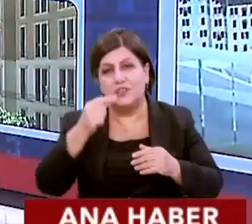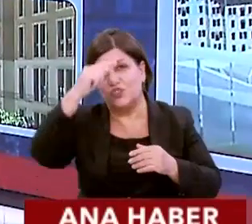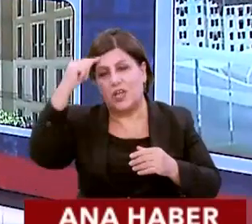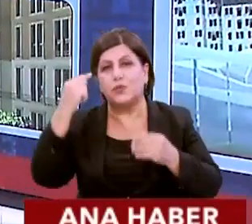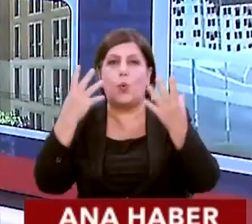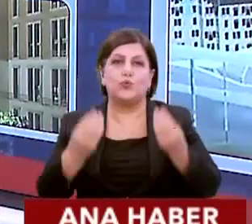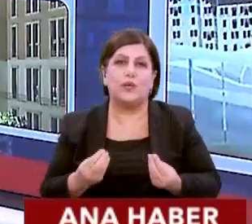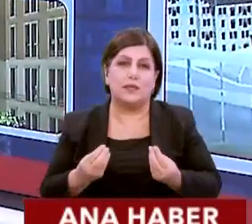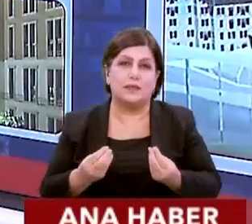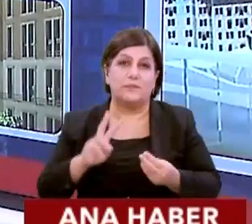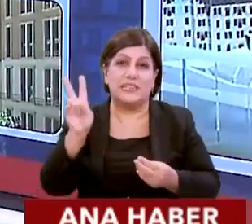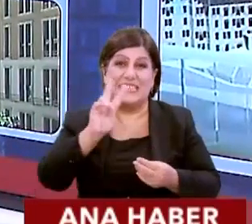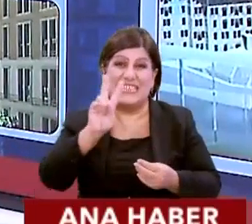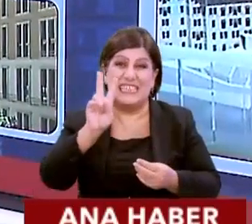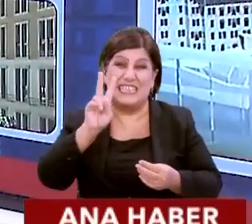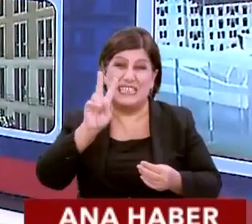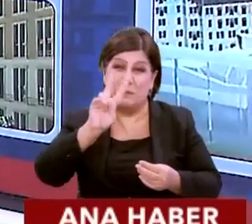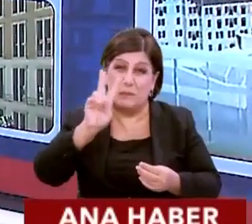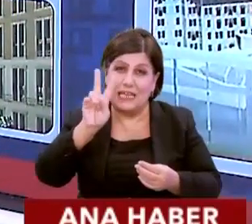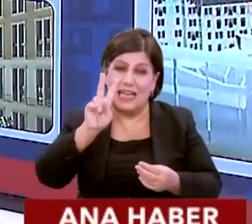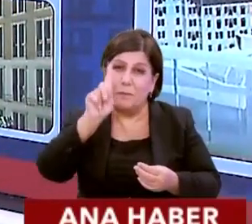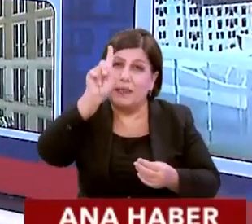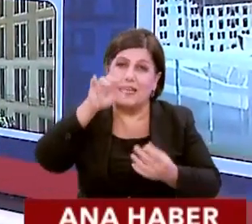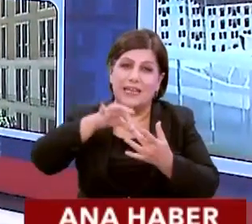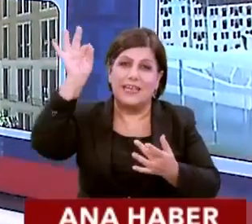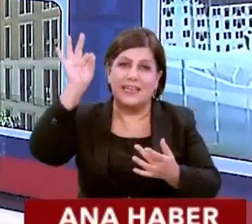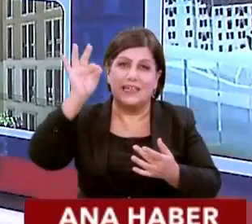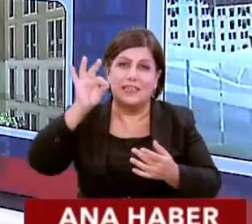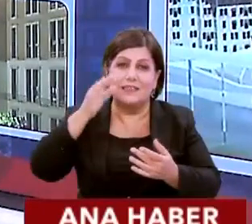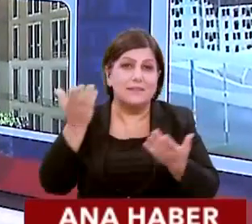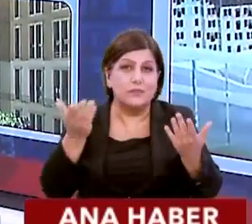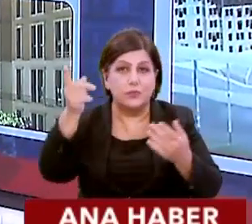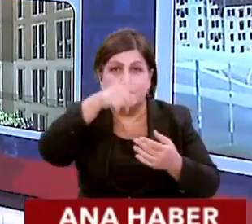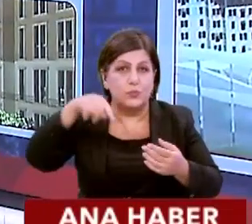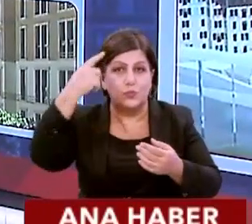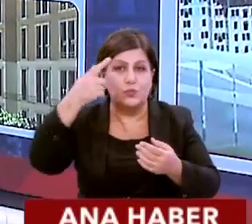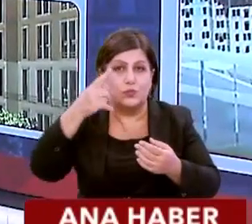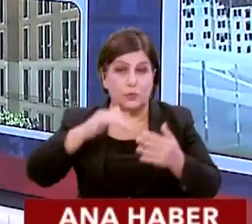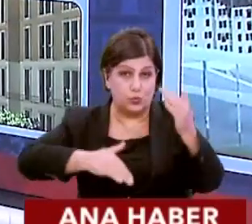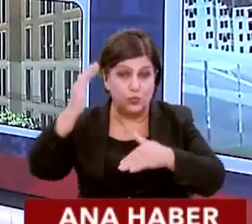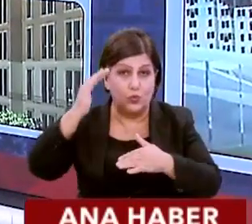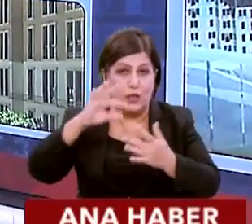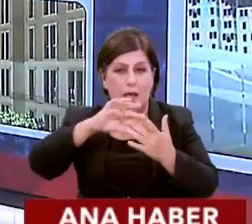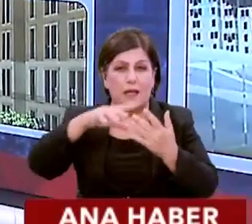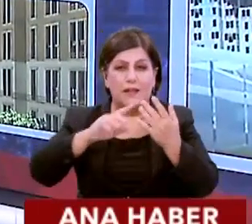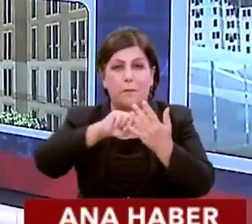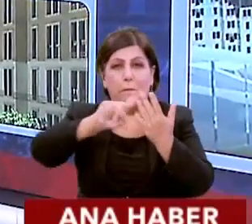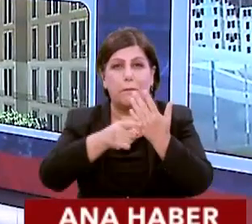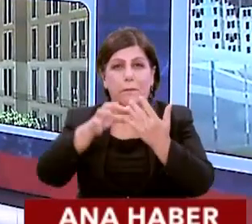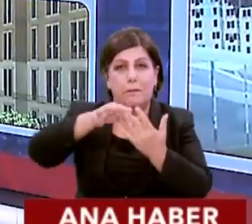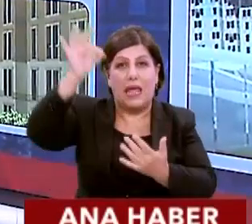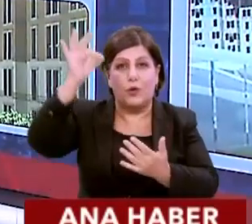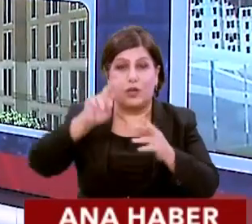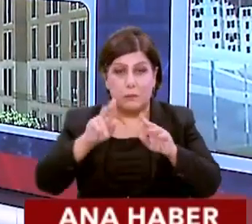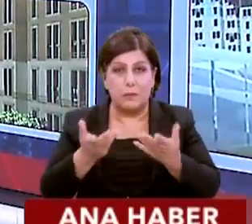şansı olacak 20'de Bir şans ne derseniz yüksek mi Piyango kazanmak anlamı mı taşır bu bence